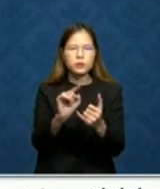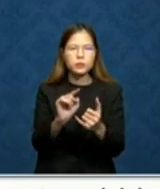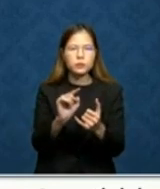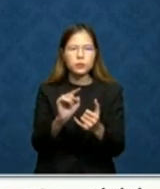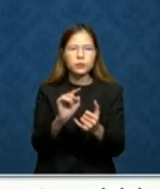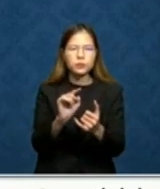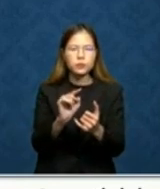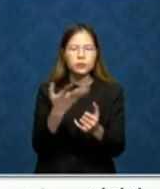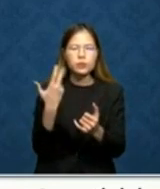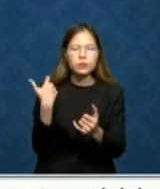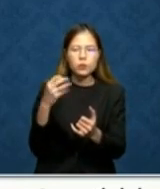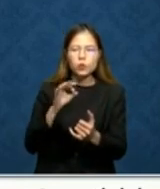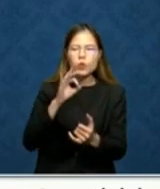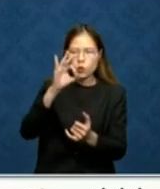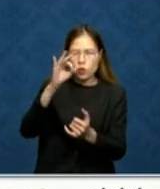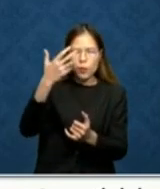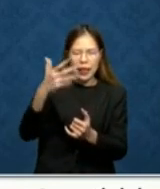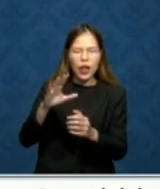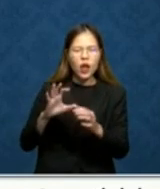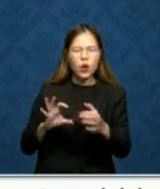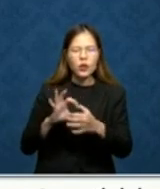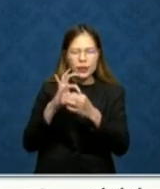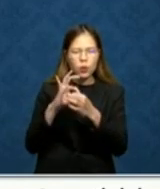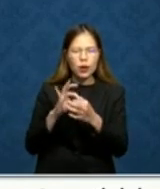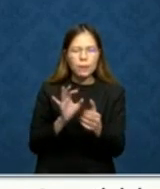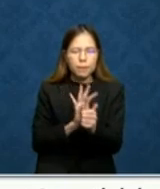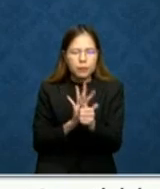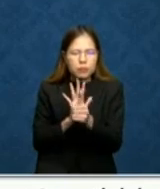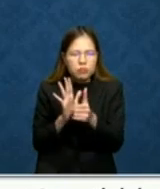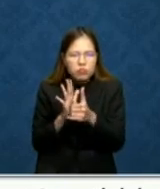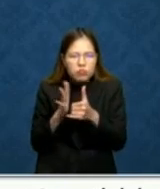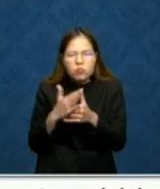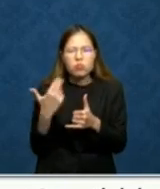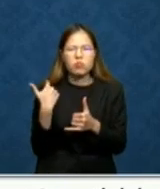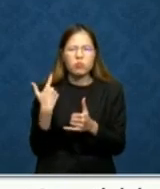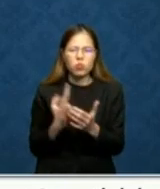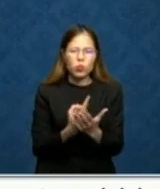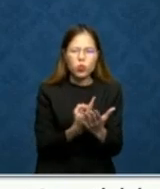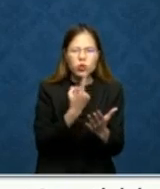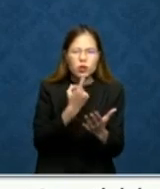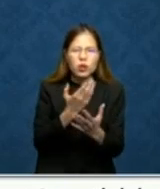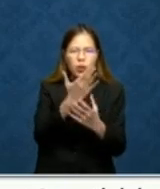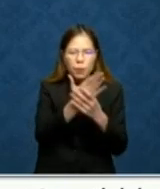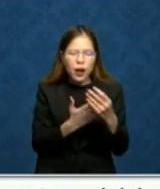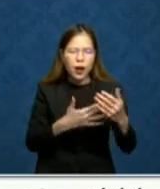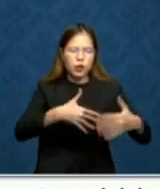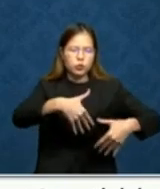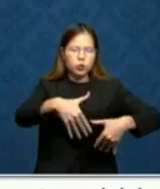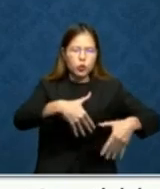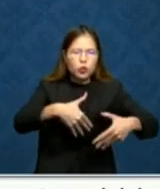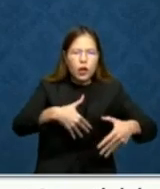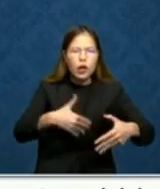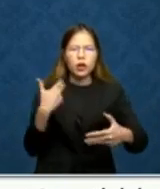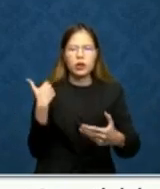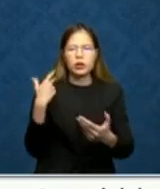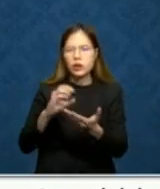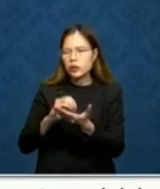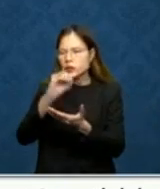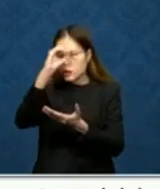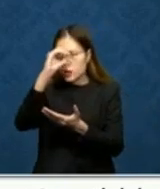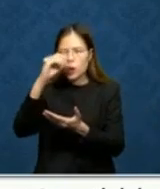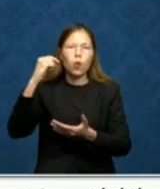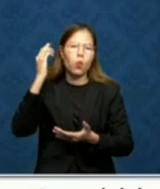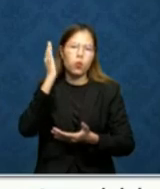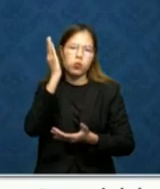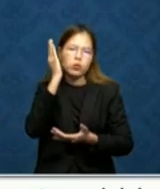คยมีการร้องเรียนเรื่องของการคุกคามทางเพศมันเกิดขึ้นในตัวแทนของสภาท้องถิ่นมันเกิดขึ้นกับนักศึกษาหนุ่ม